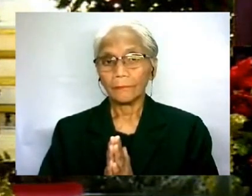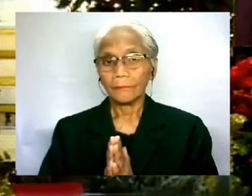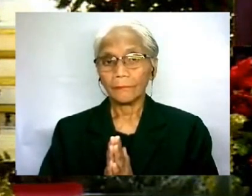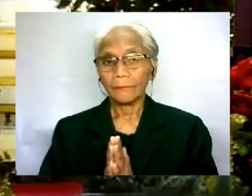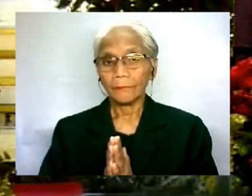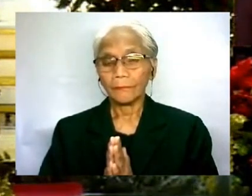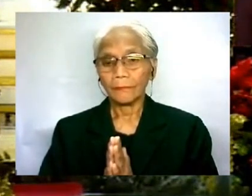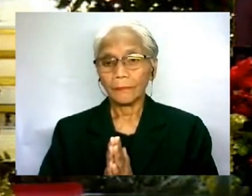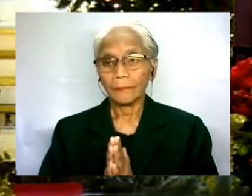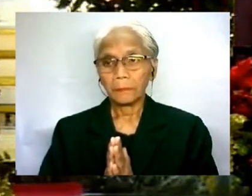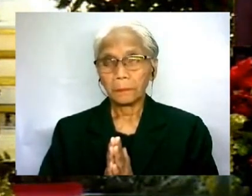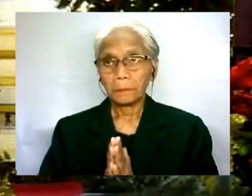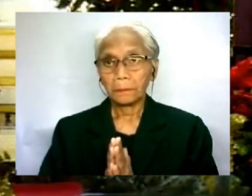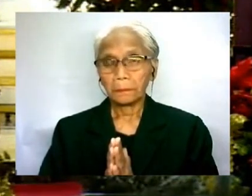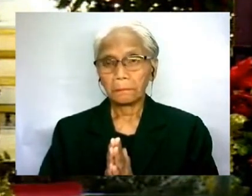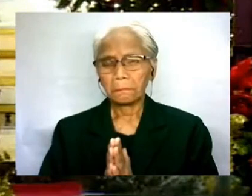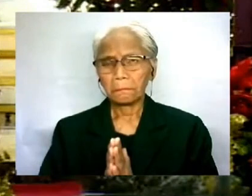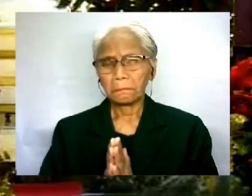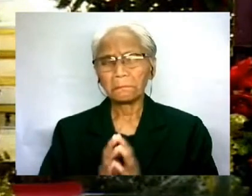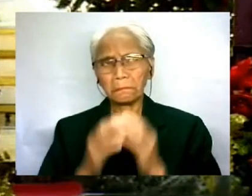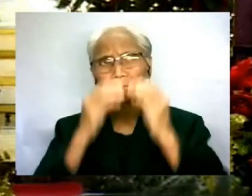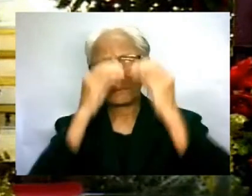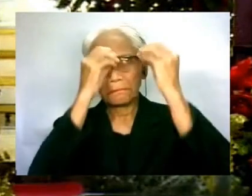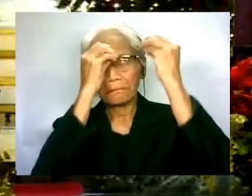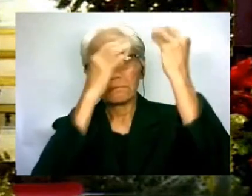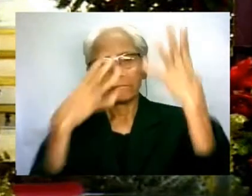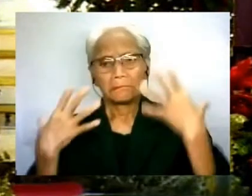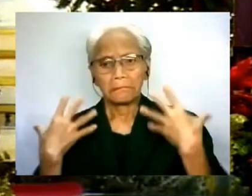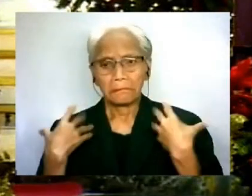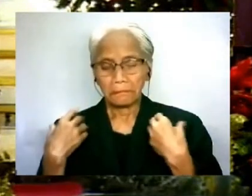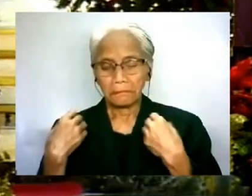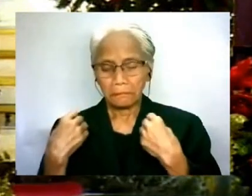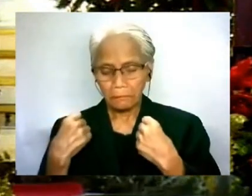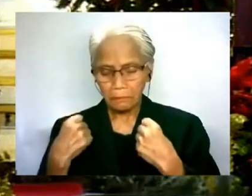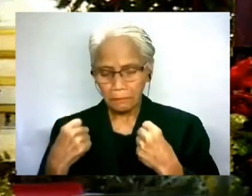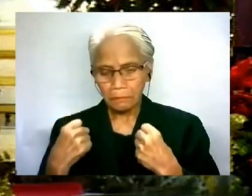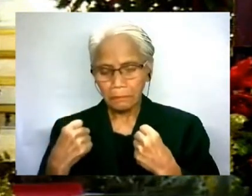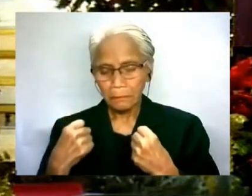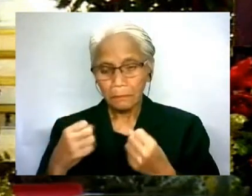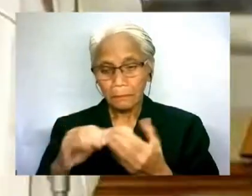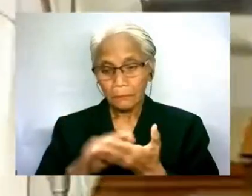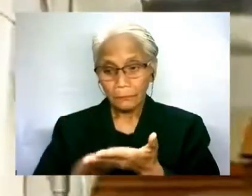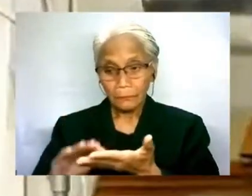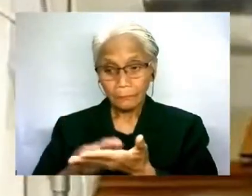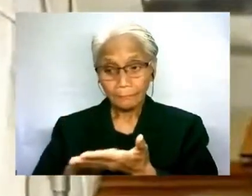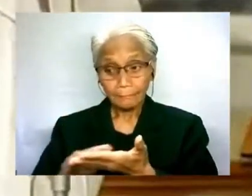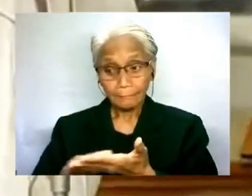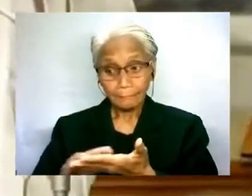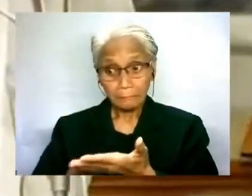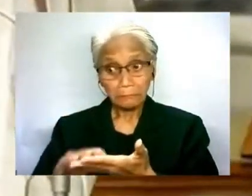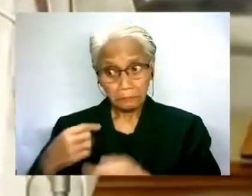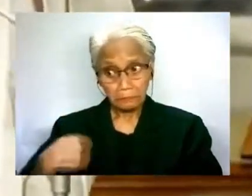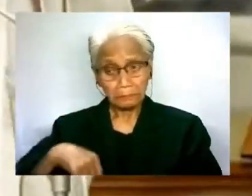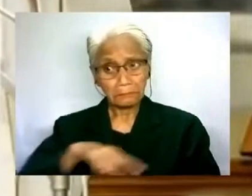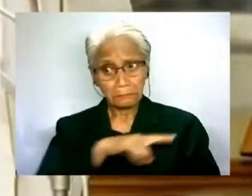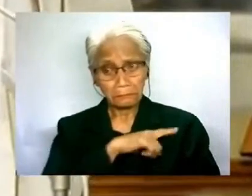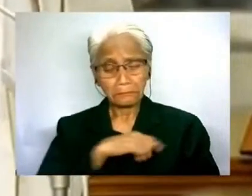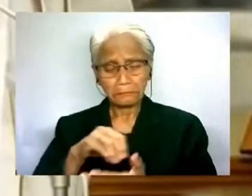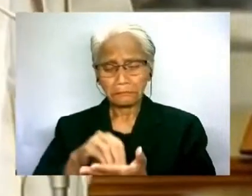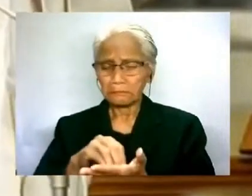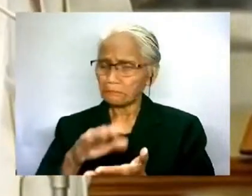Ama naming makapangyarihan, patawarin mo ang aming mga utang sapagkat kami